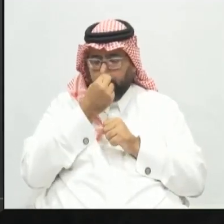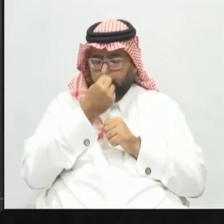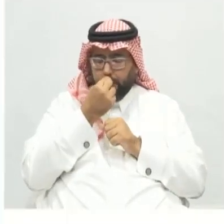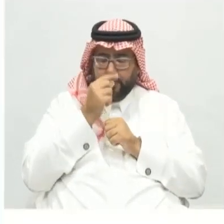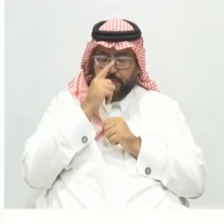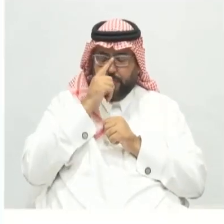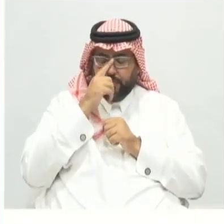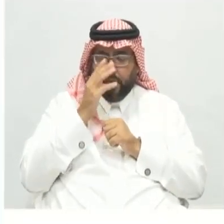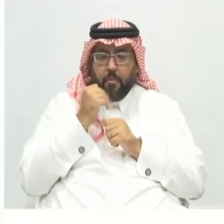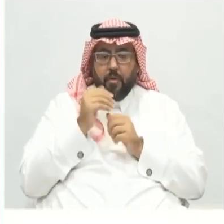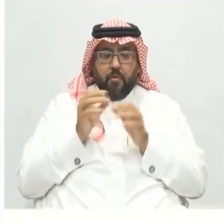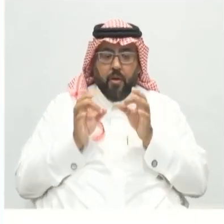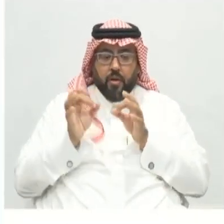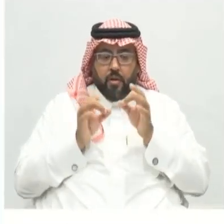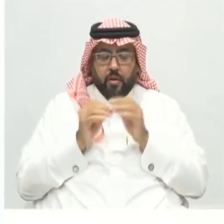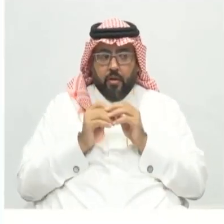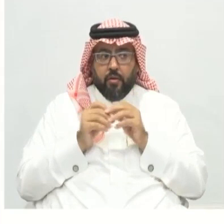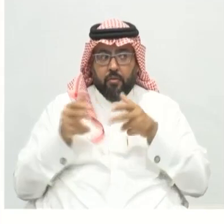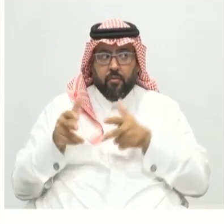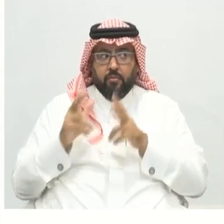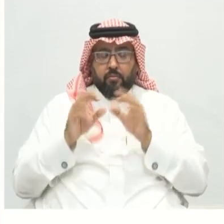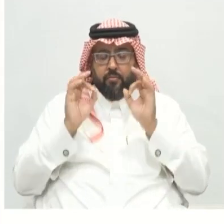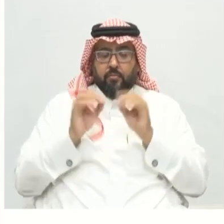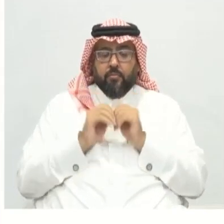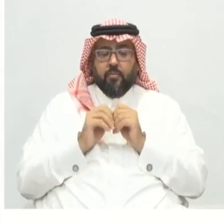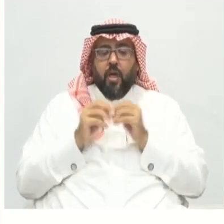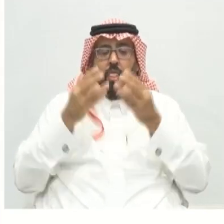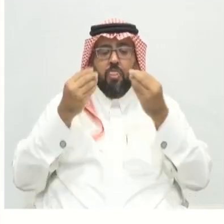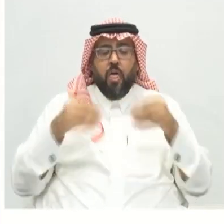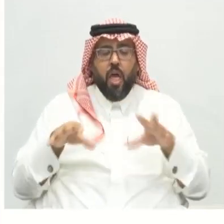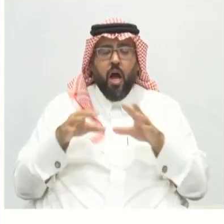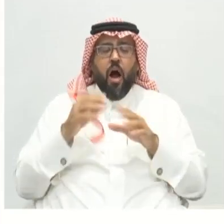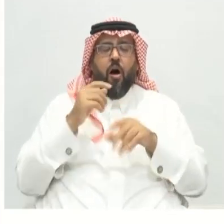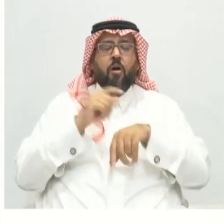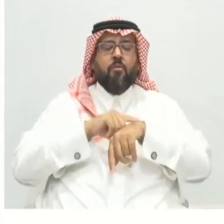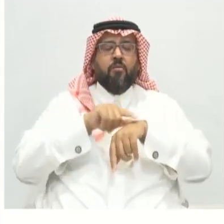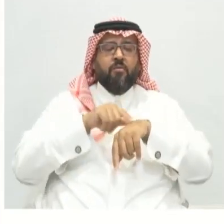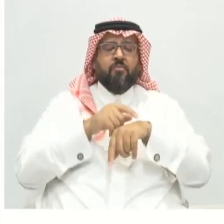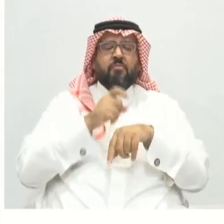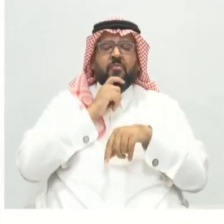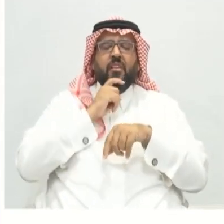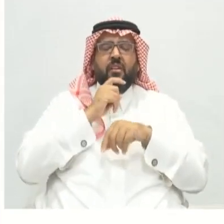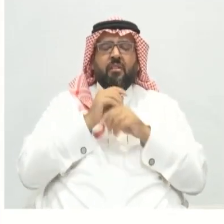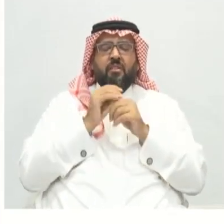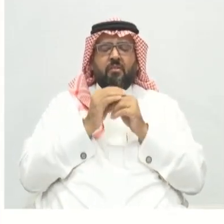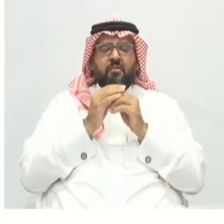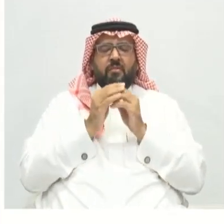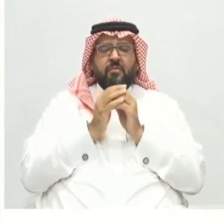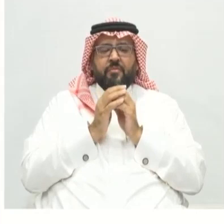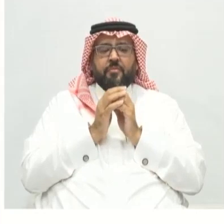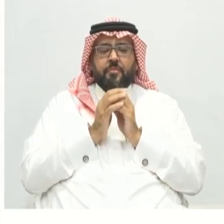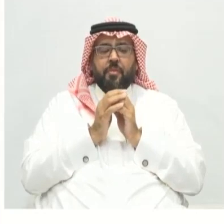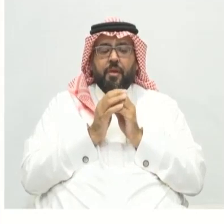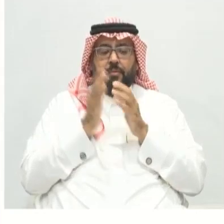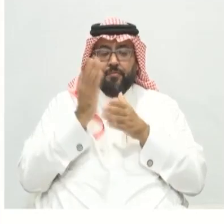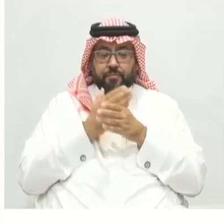عدم وجود خطه لاداره المشروعات يؤدي الى ضياع الوقت وضعف الاداء ومن